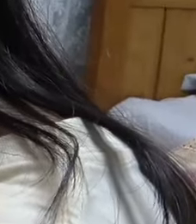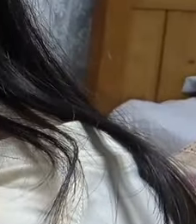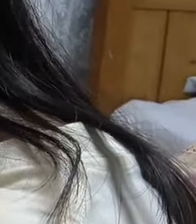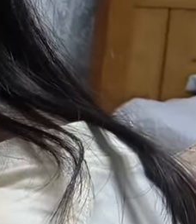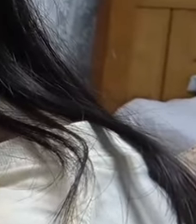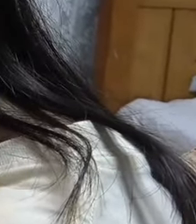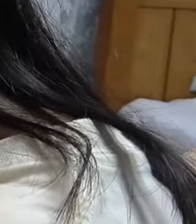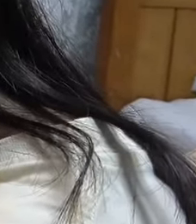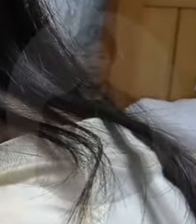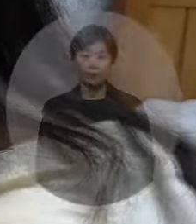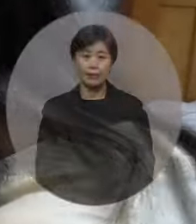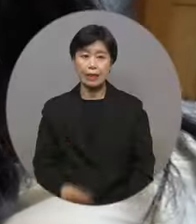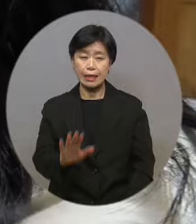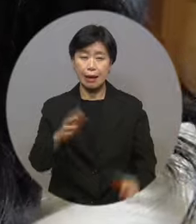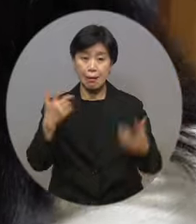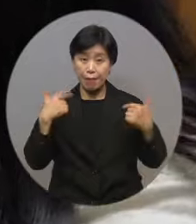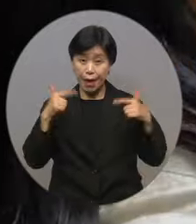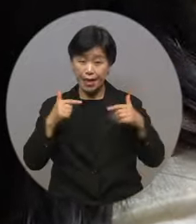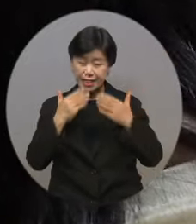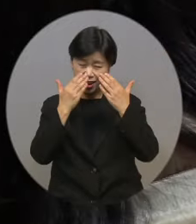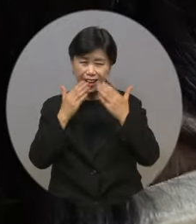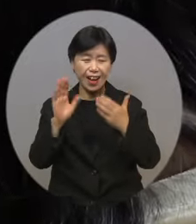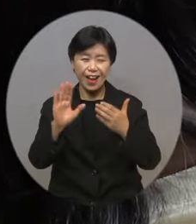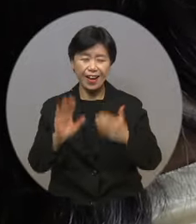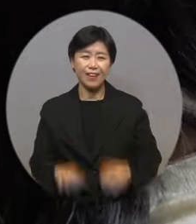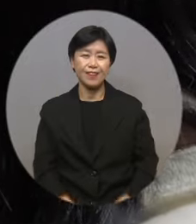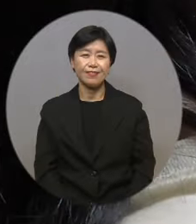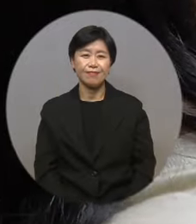아니요. 내일은 안 하고